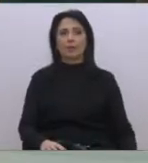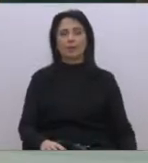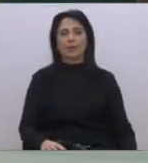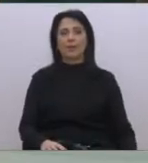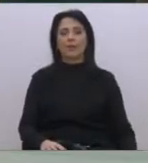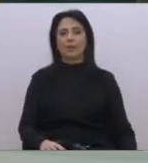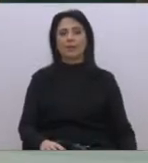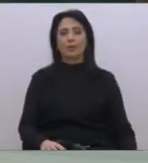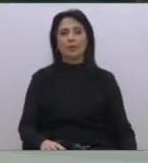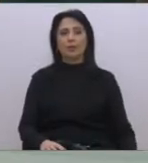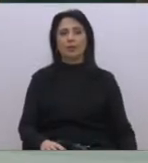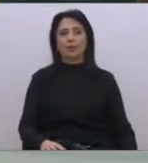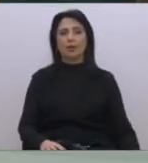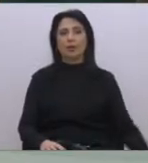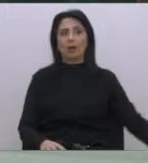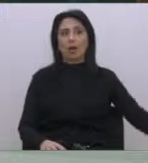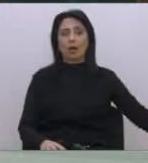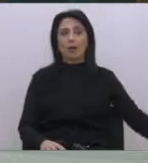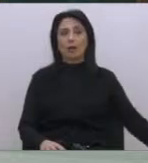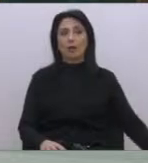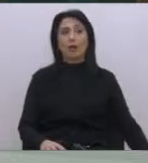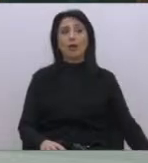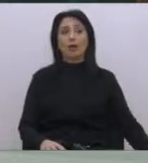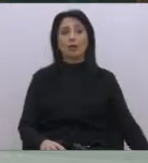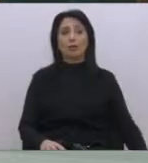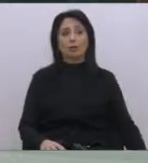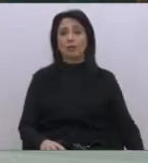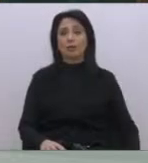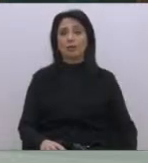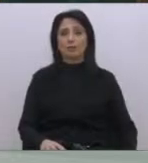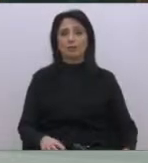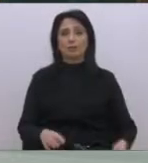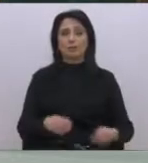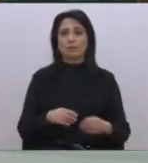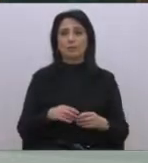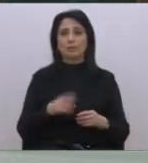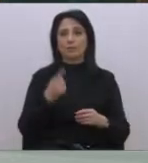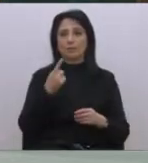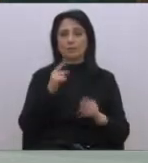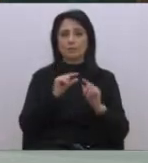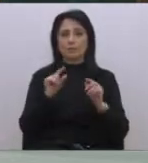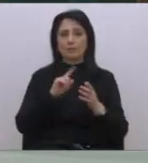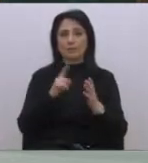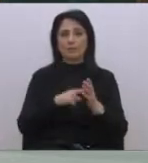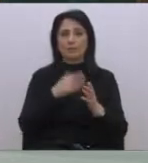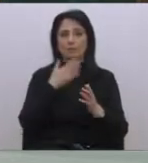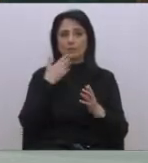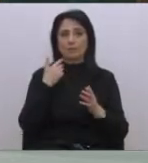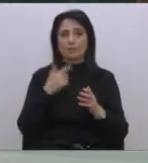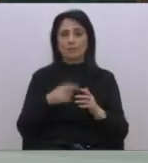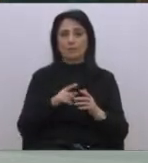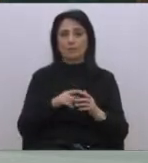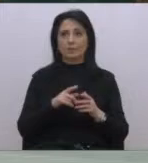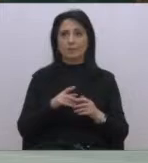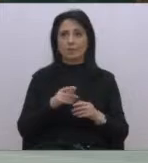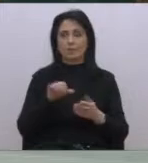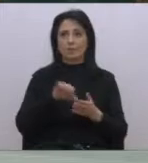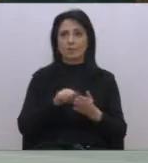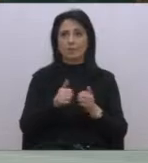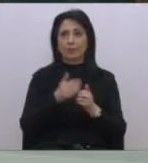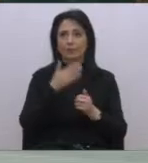Lot spiriul muhtan, kithobi araris, spiriul muhtanat, kithobi araris, tana uselis, arsus la